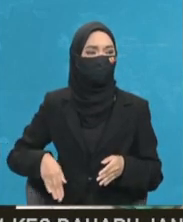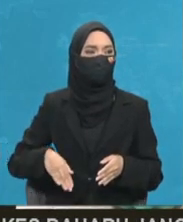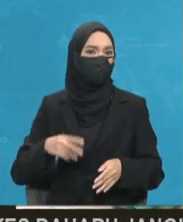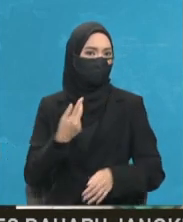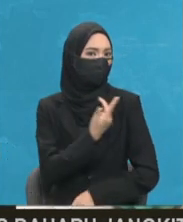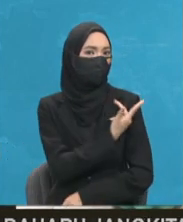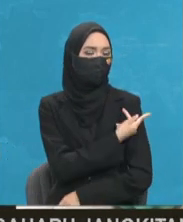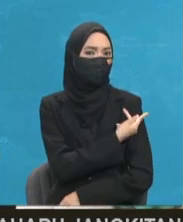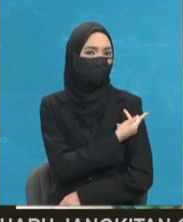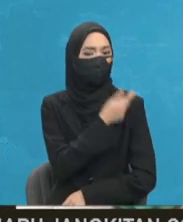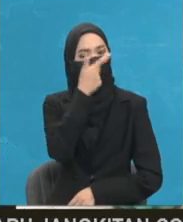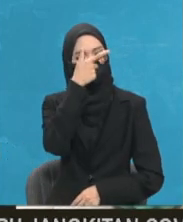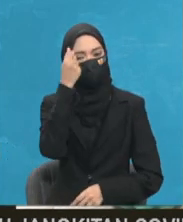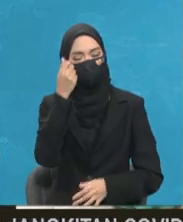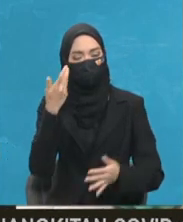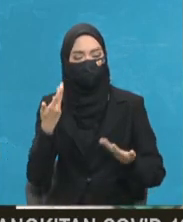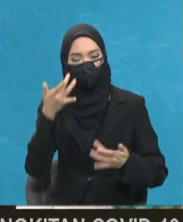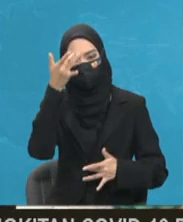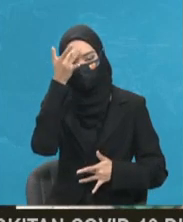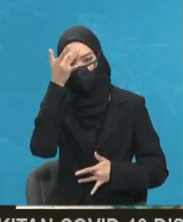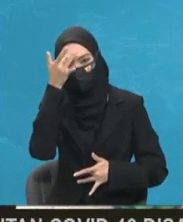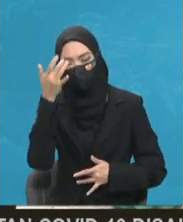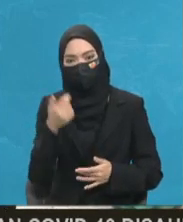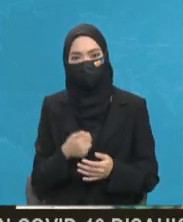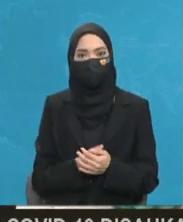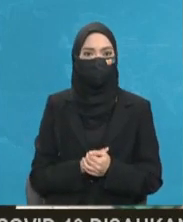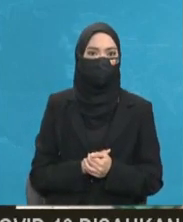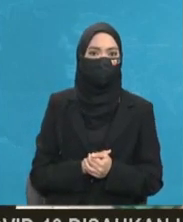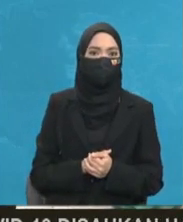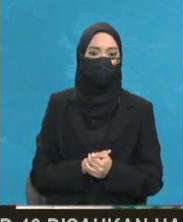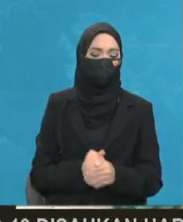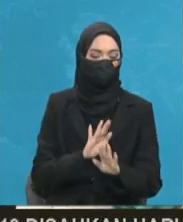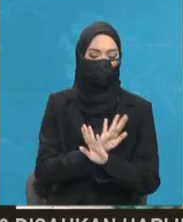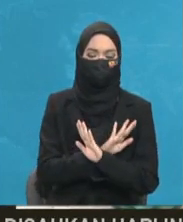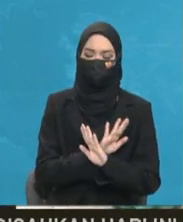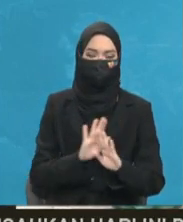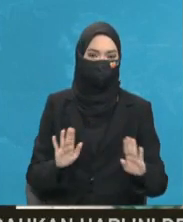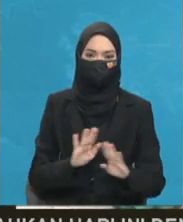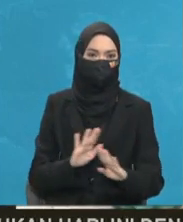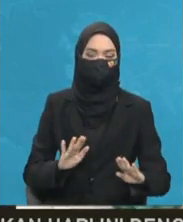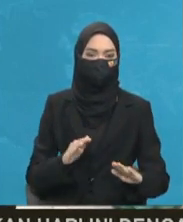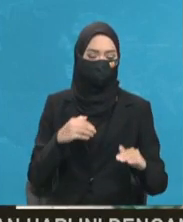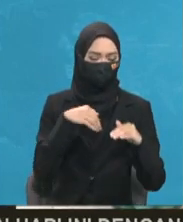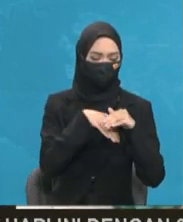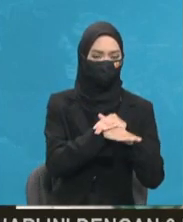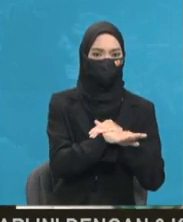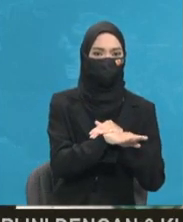kesehatan ataupun medley kecentet adalah tidak dibenarkan memasuki